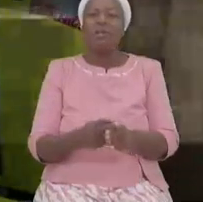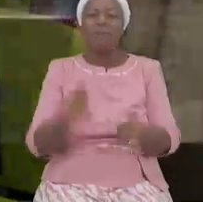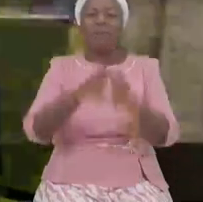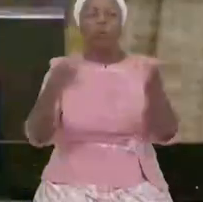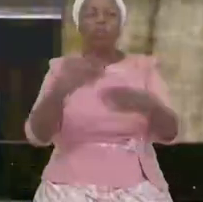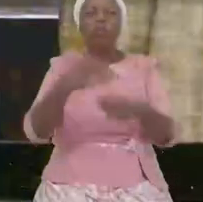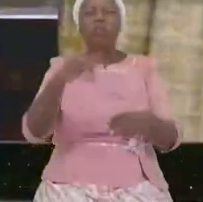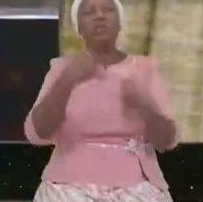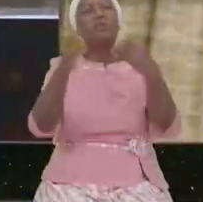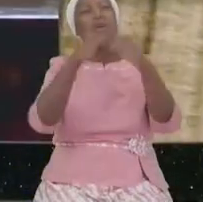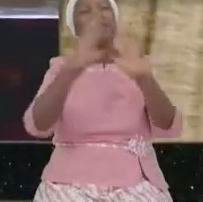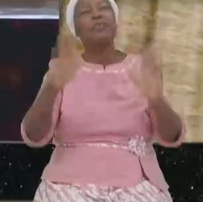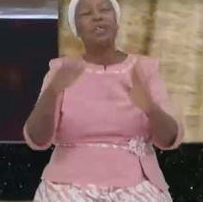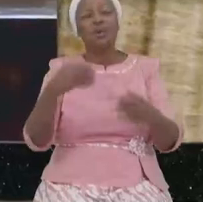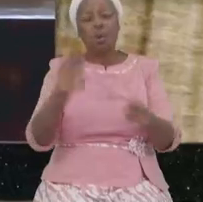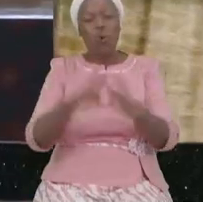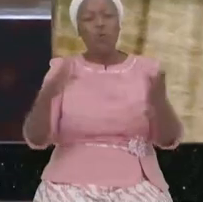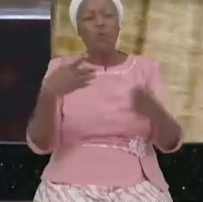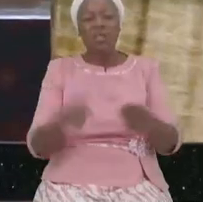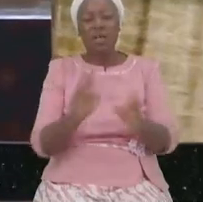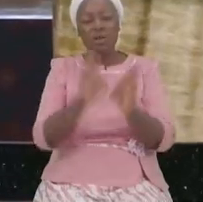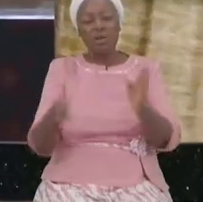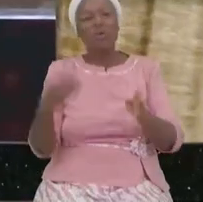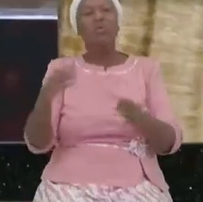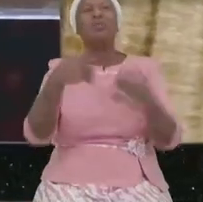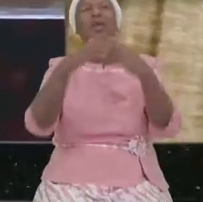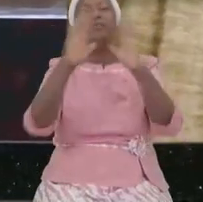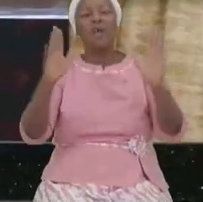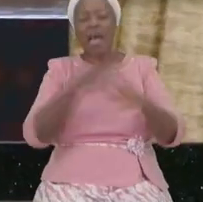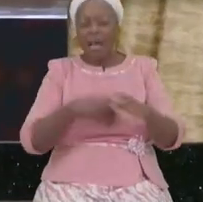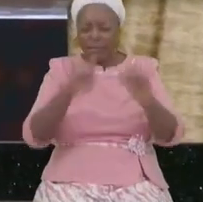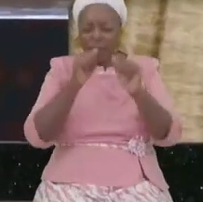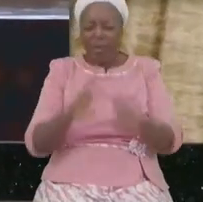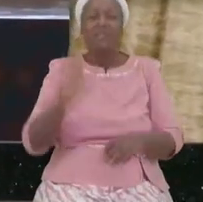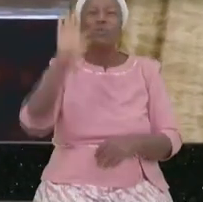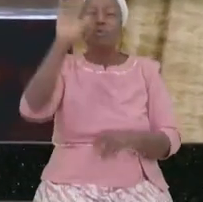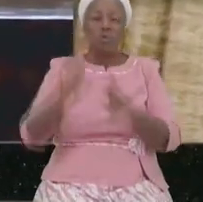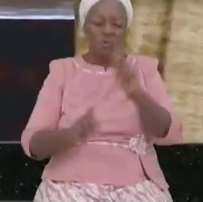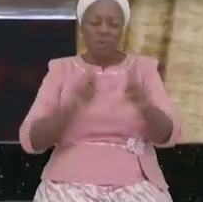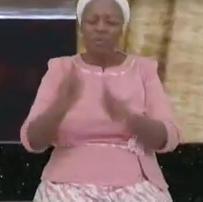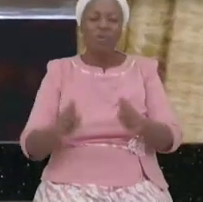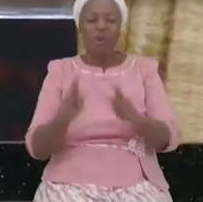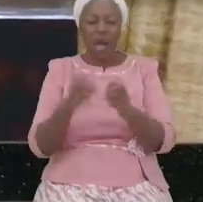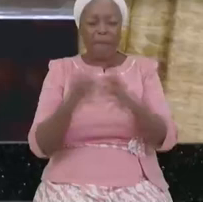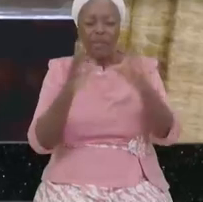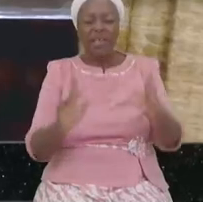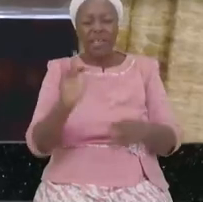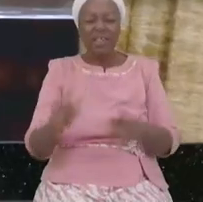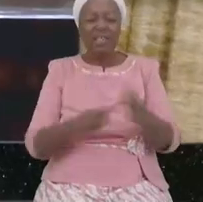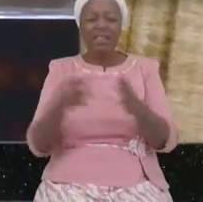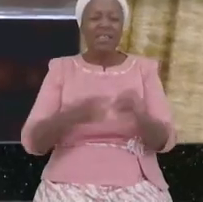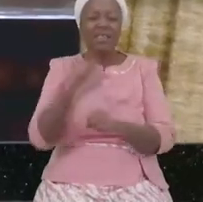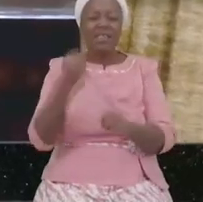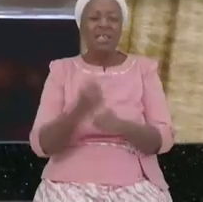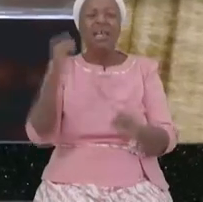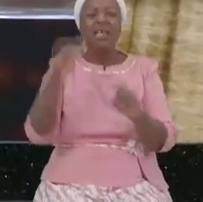cieux, ouvre les portes du ciel et bénis ton peuple abondamment cette année au nom